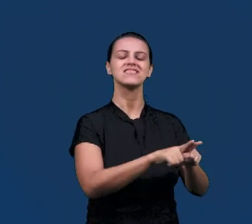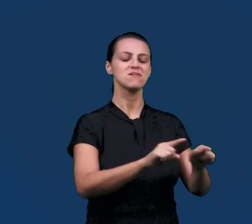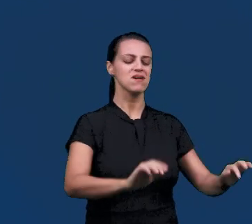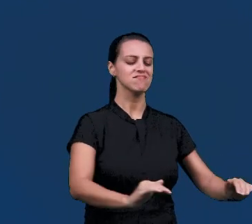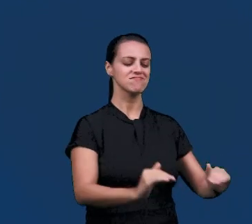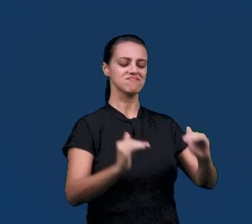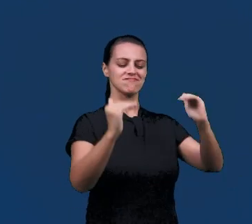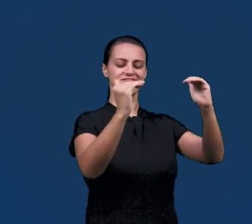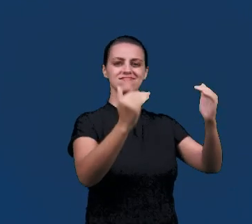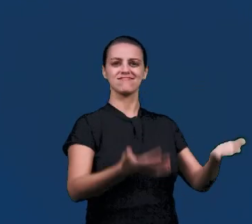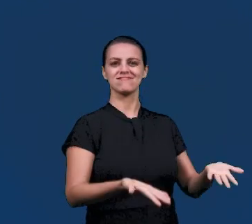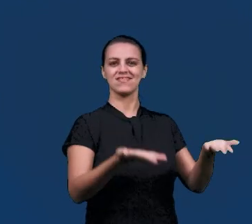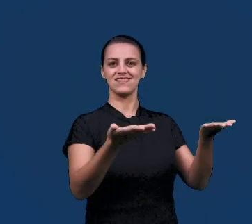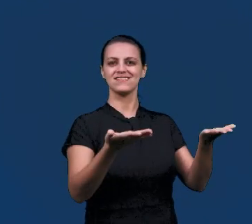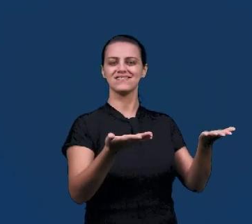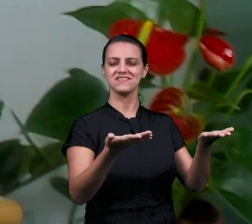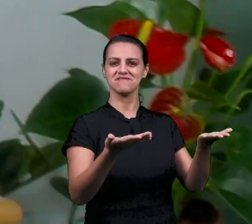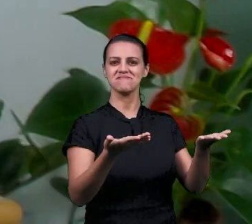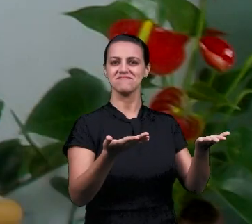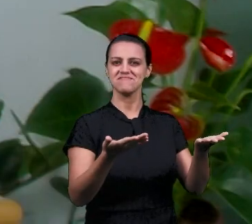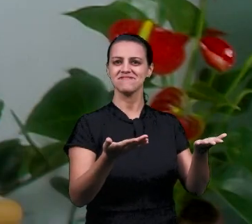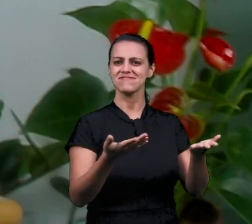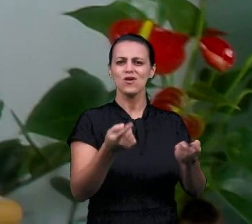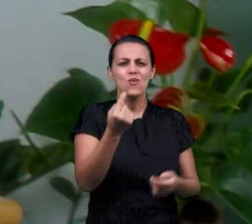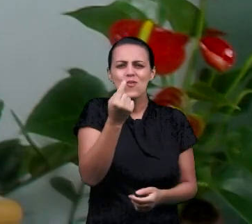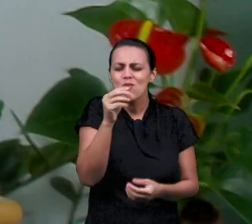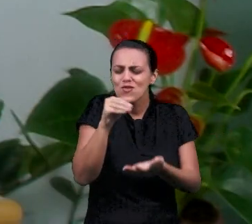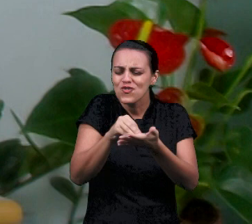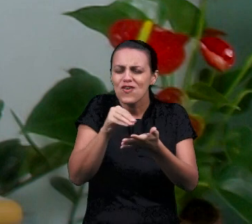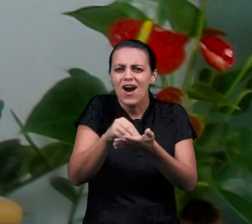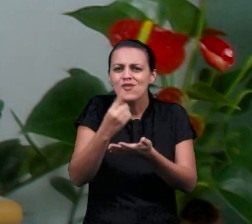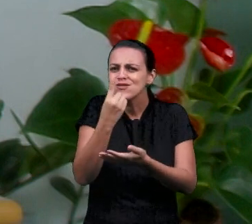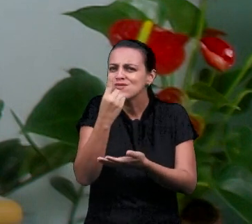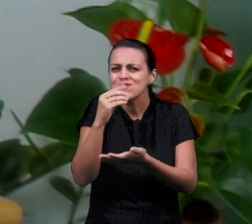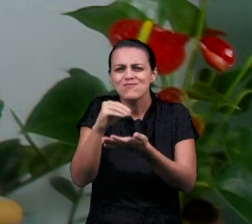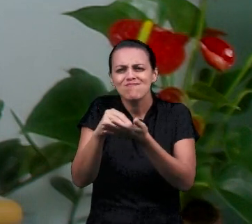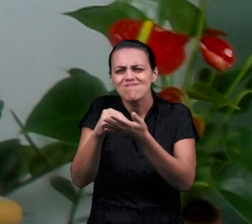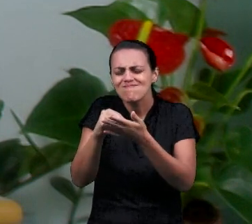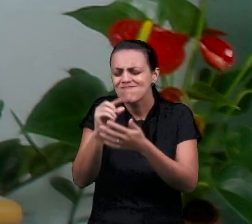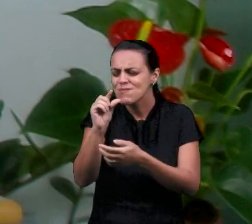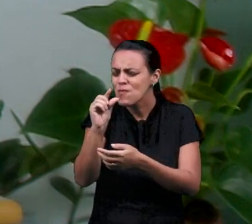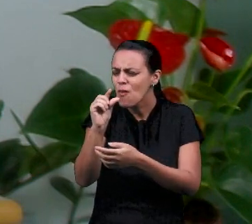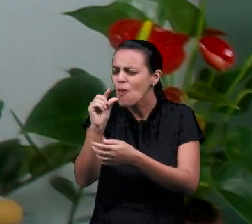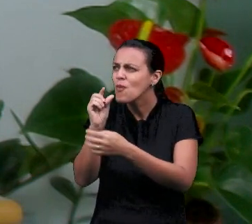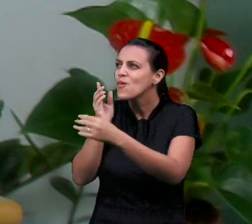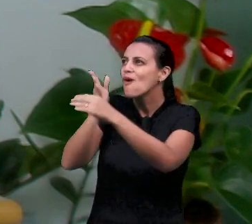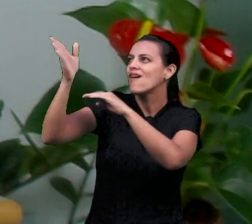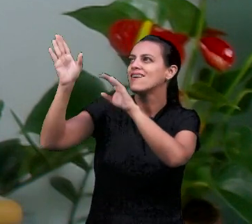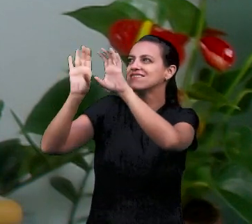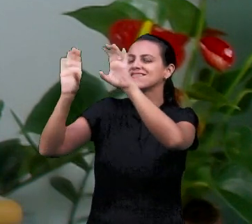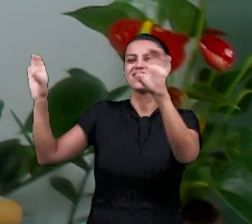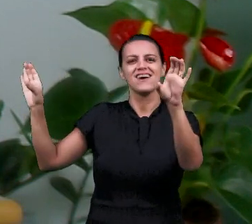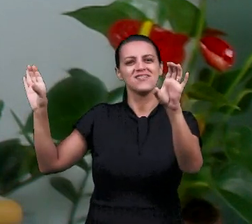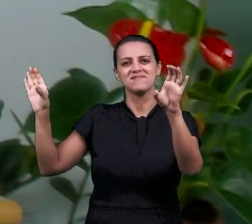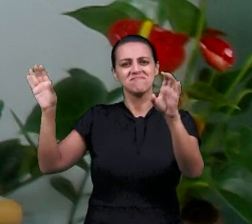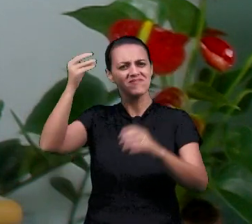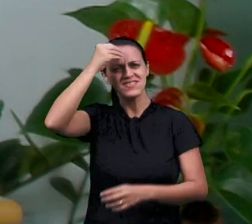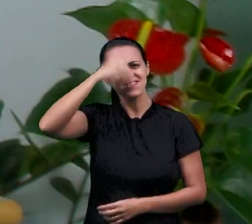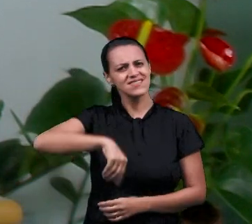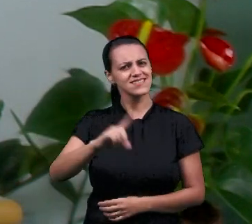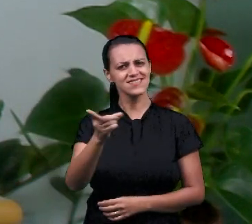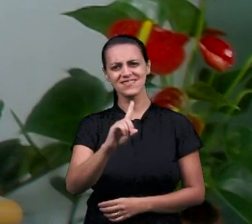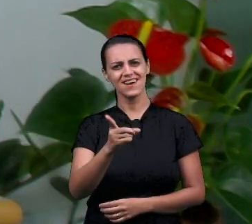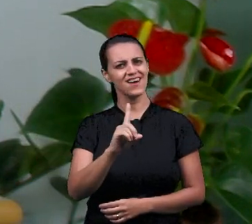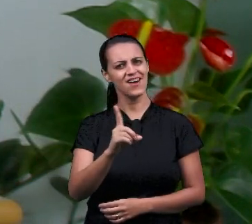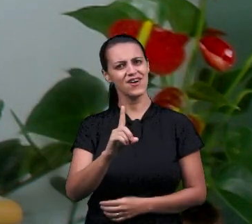un pas de la victoire, un pas de l'éternité. Nous ne devons pas nous décourager pour rien du tout.